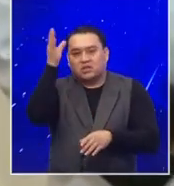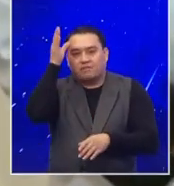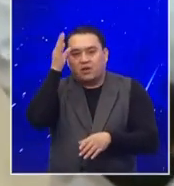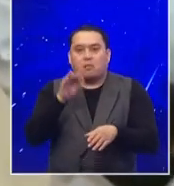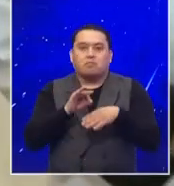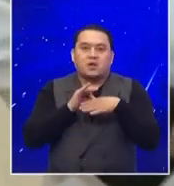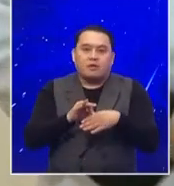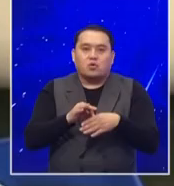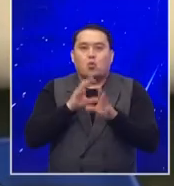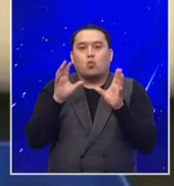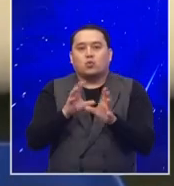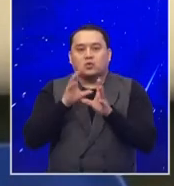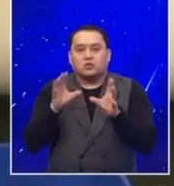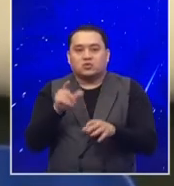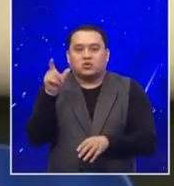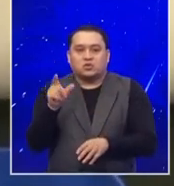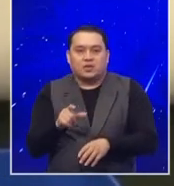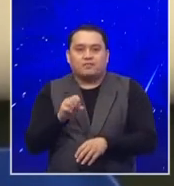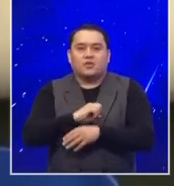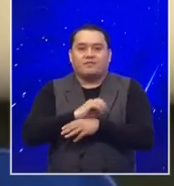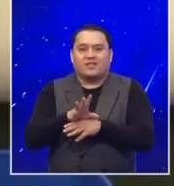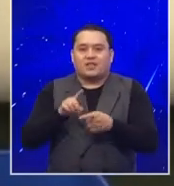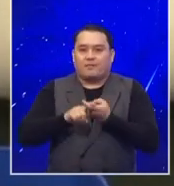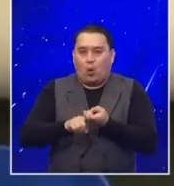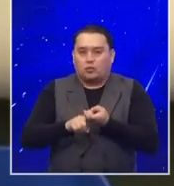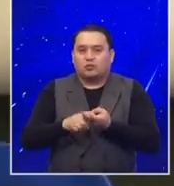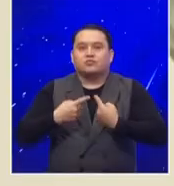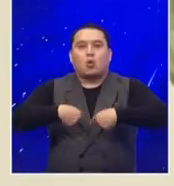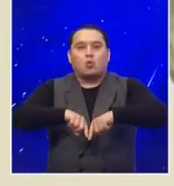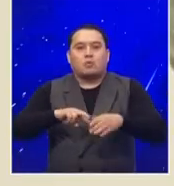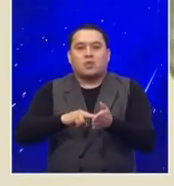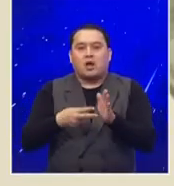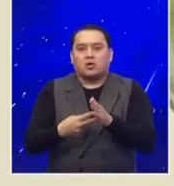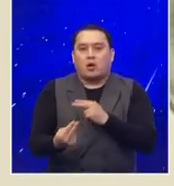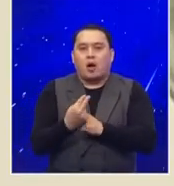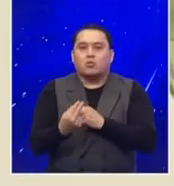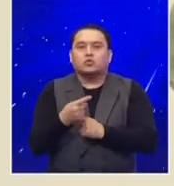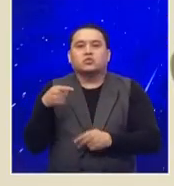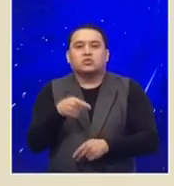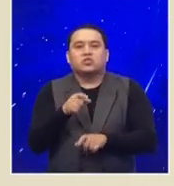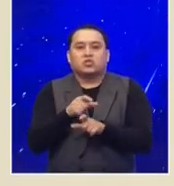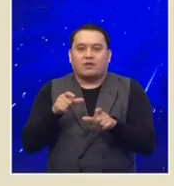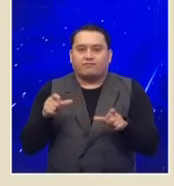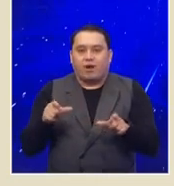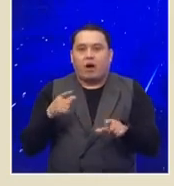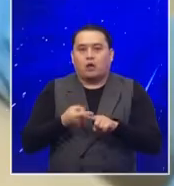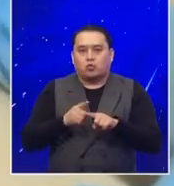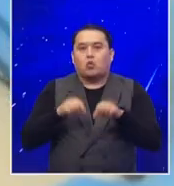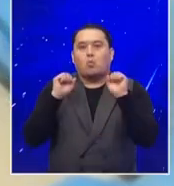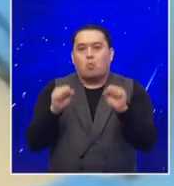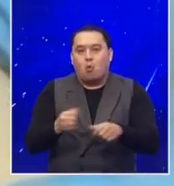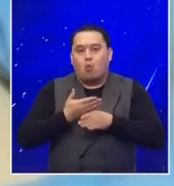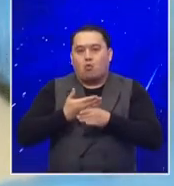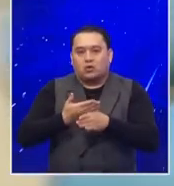обучают правильному уходу за пациентами с КВИ. Организаторы школы планируют обучить более 1000 добровольцев, которые